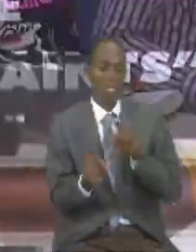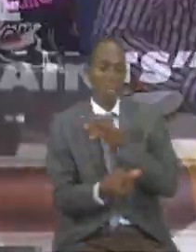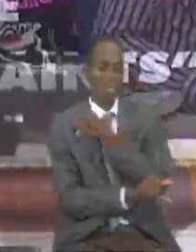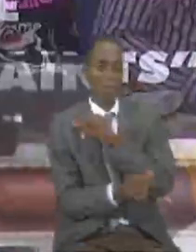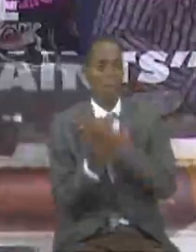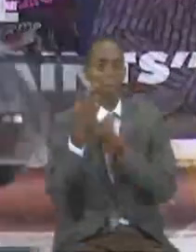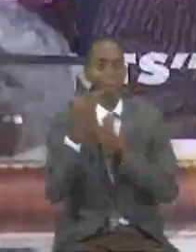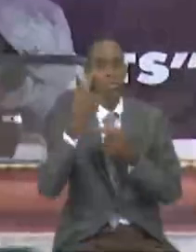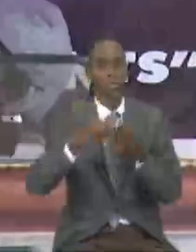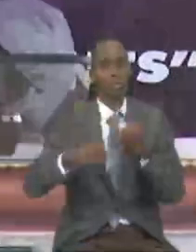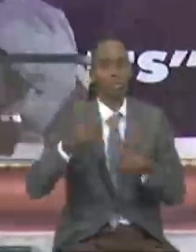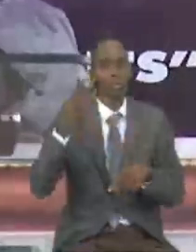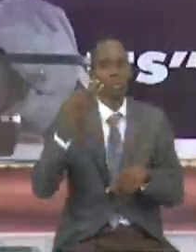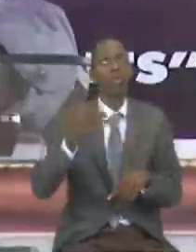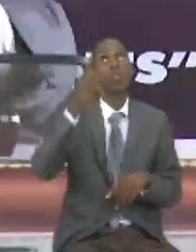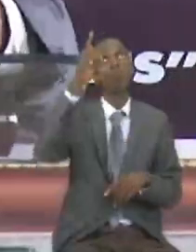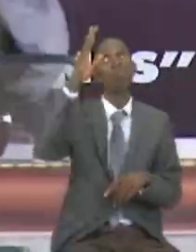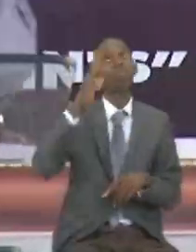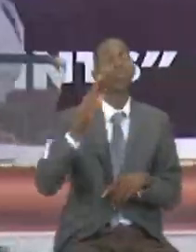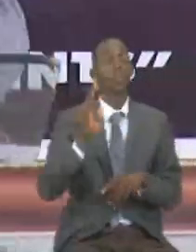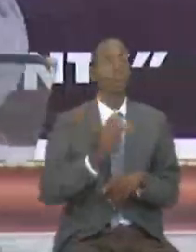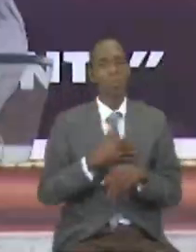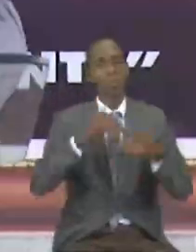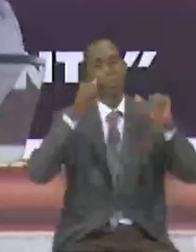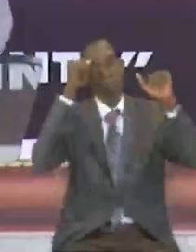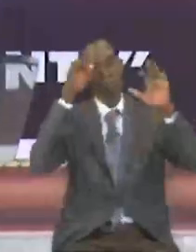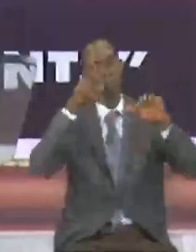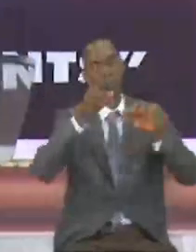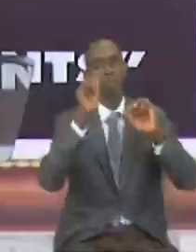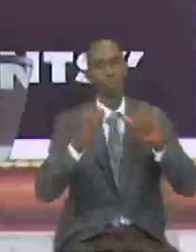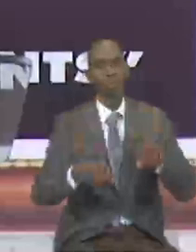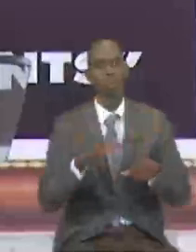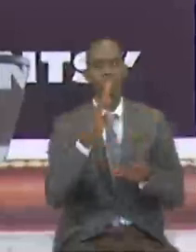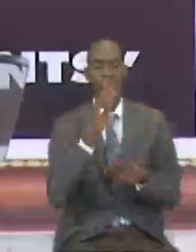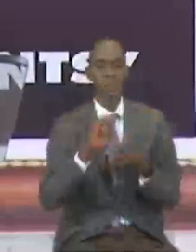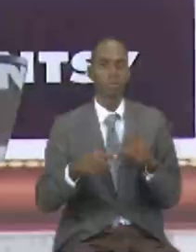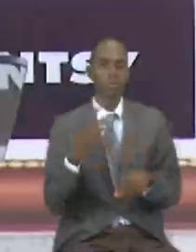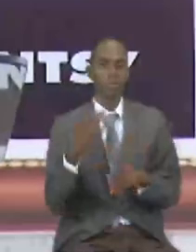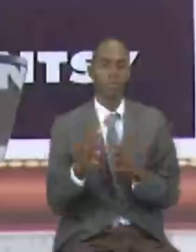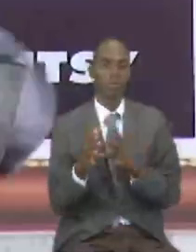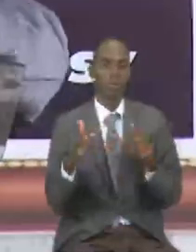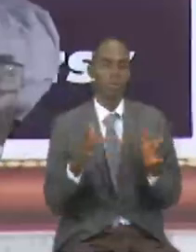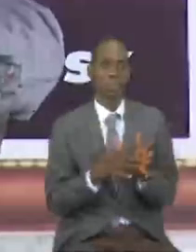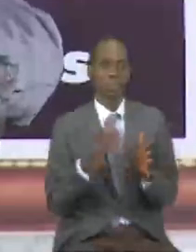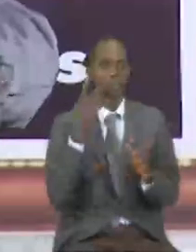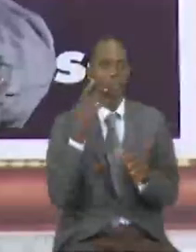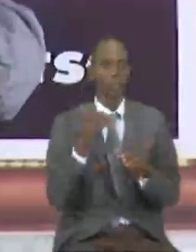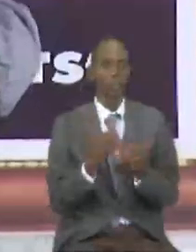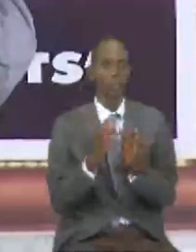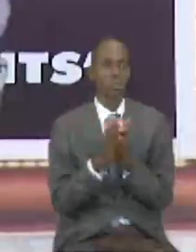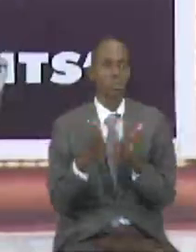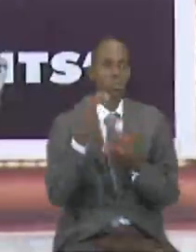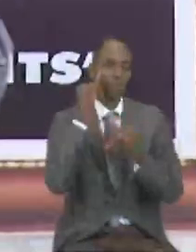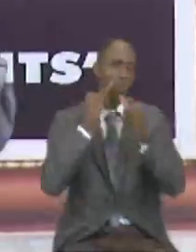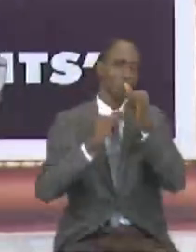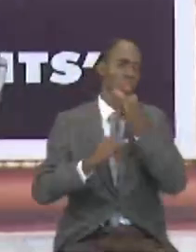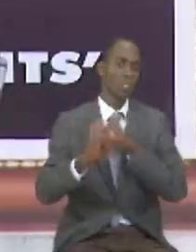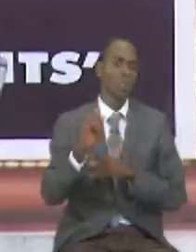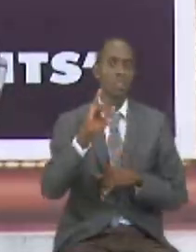tel qu'Abraham était ami de Dieu, un père, tu peux être ami de Jésus. On va à Ésaïe 41,